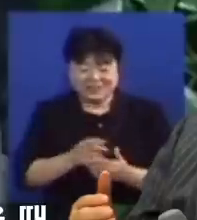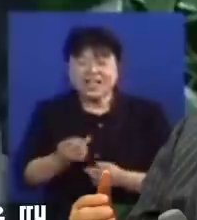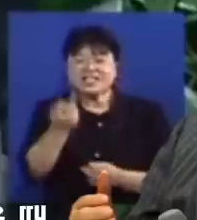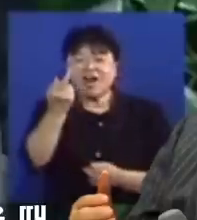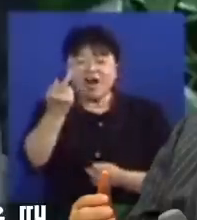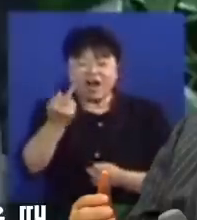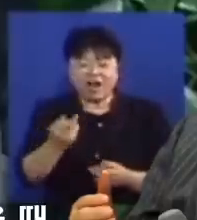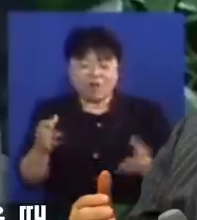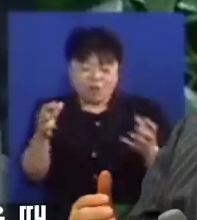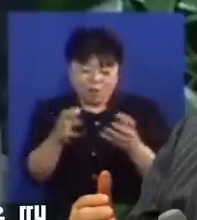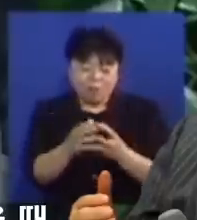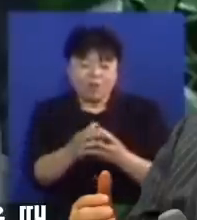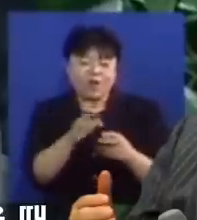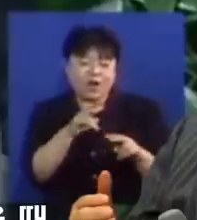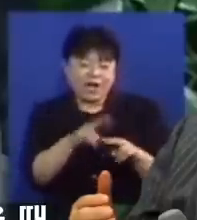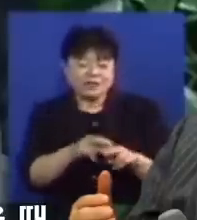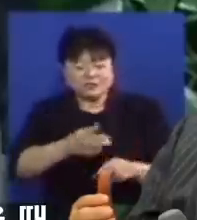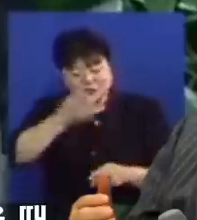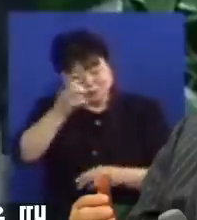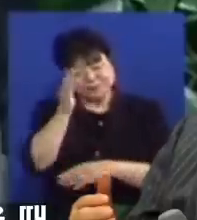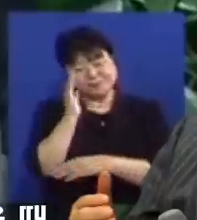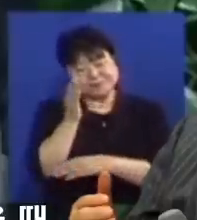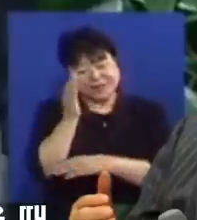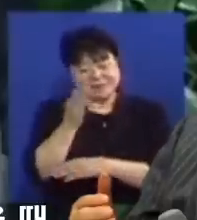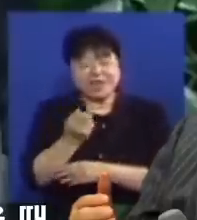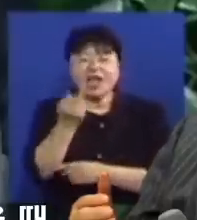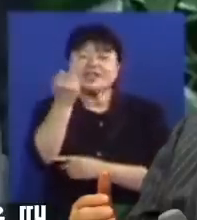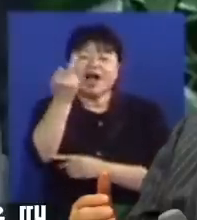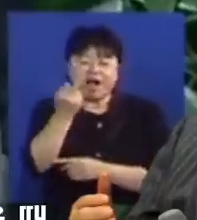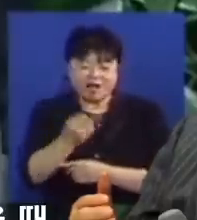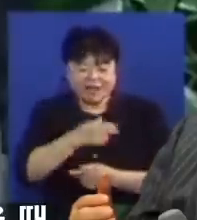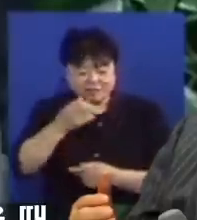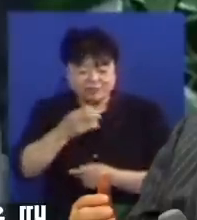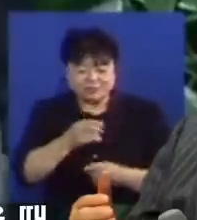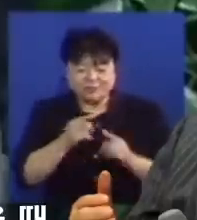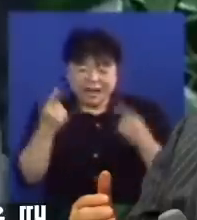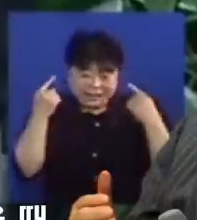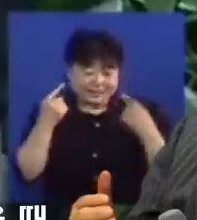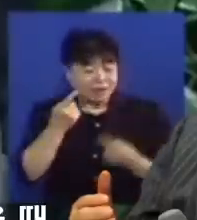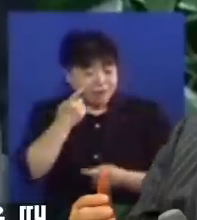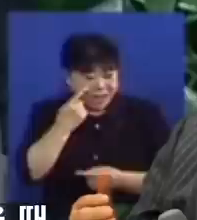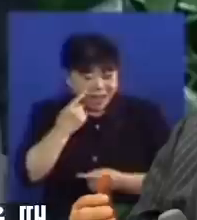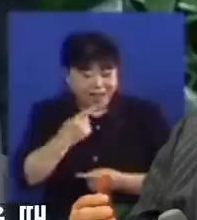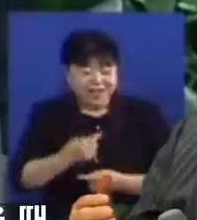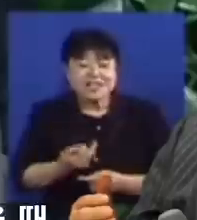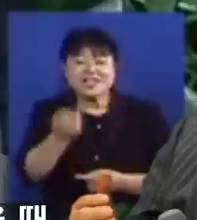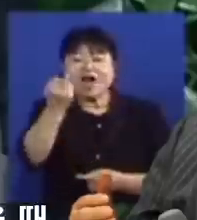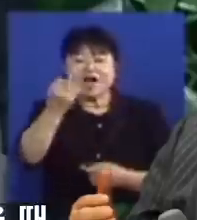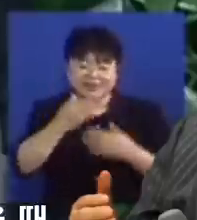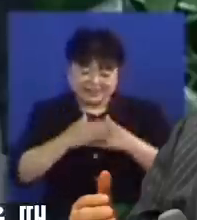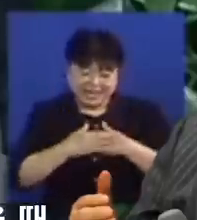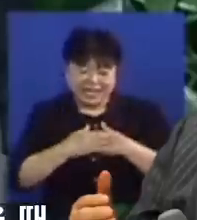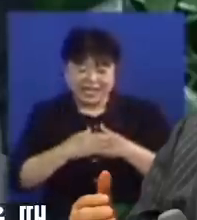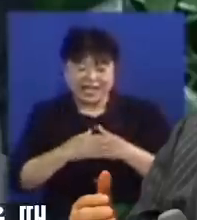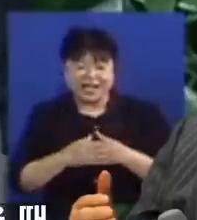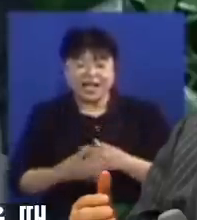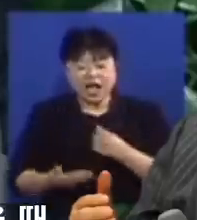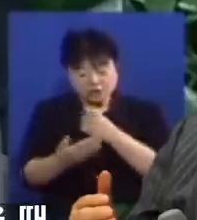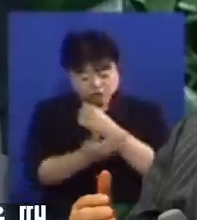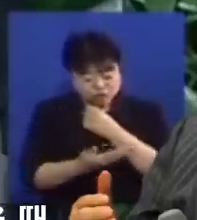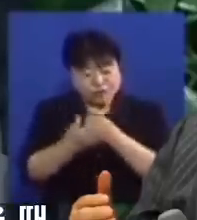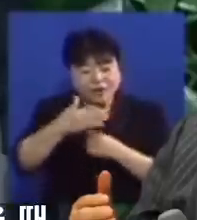형들과 모여서 앉으면 자기 꿈 이야기를 했습니다. 형들 내 꿈 이야기 들으십시오. 형들과 내가 추수를 하러